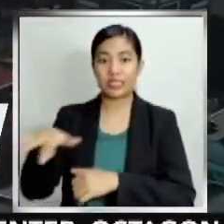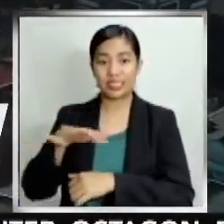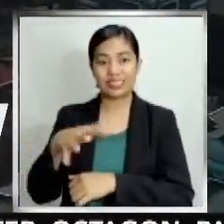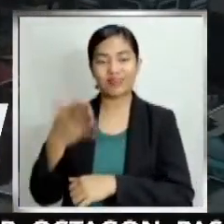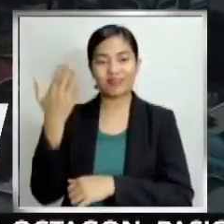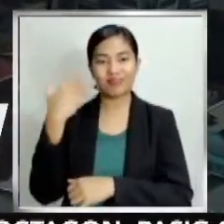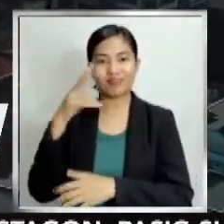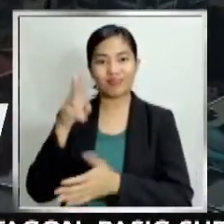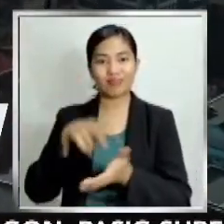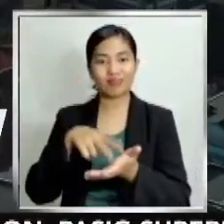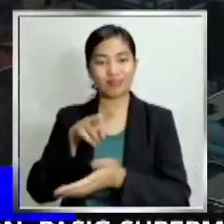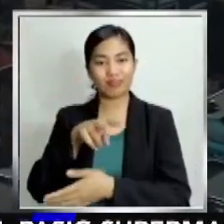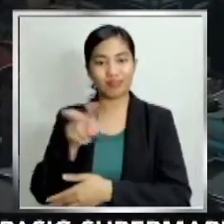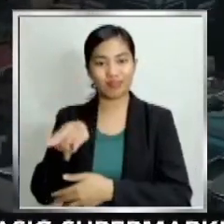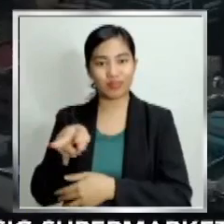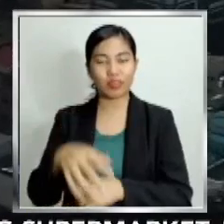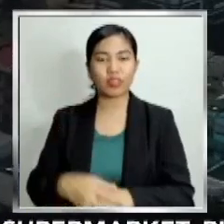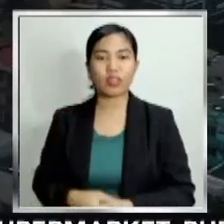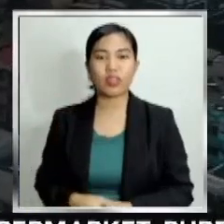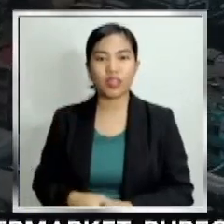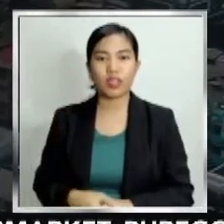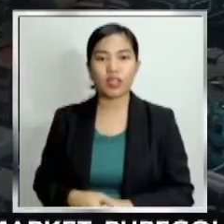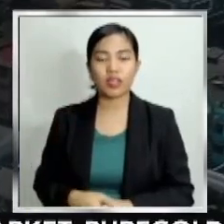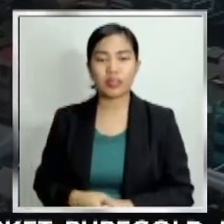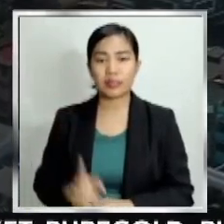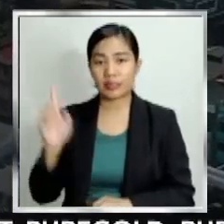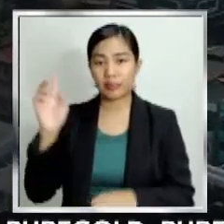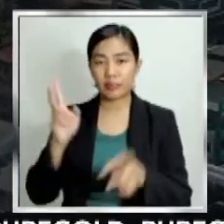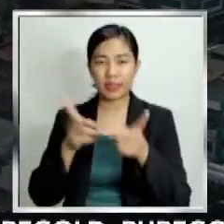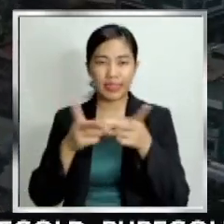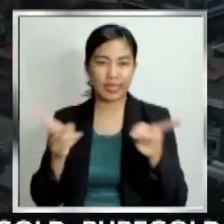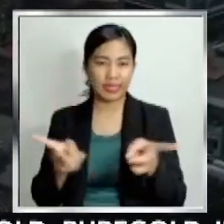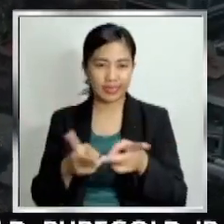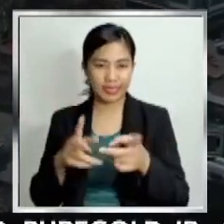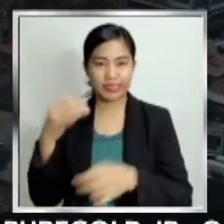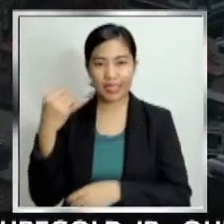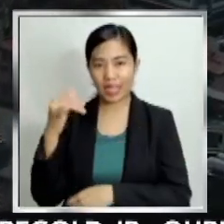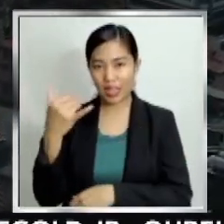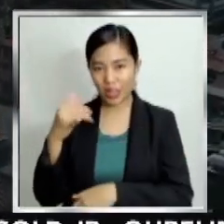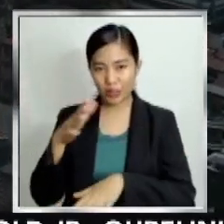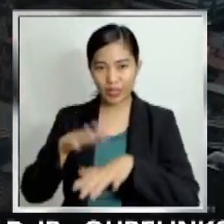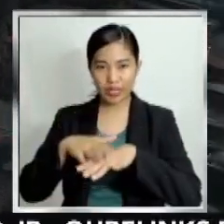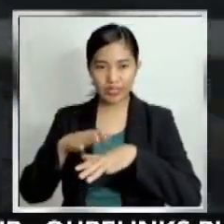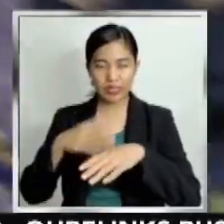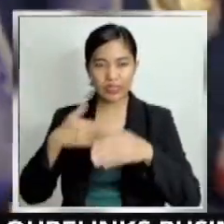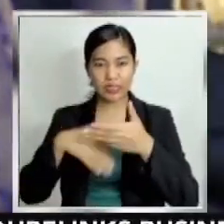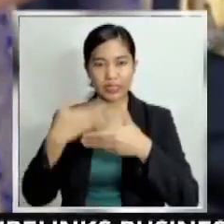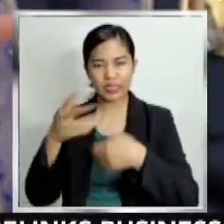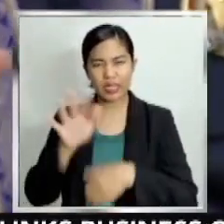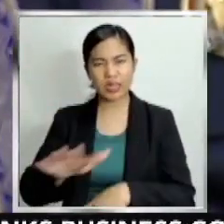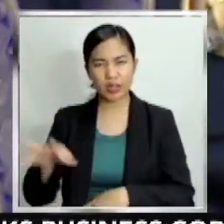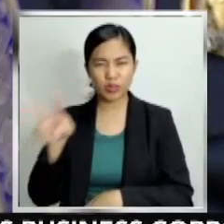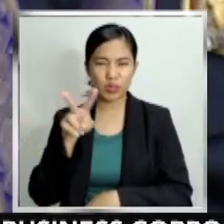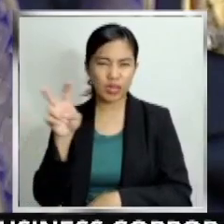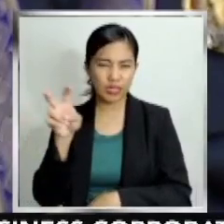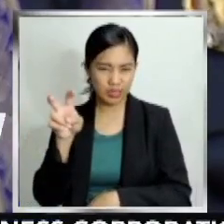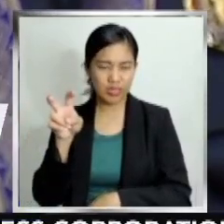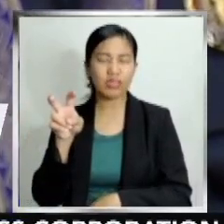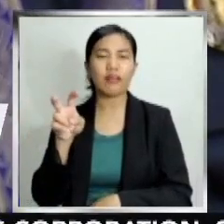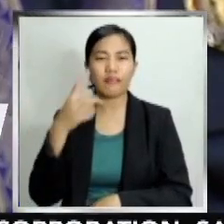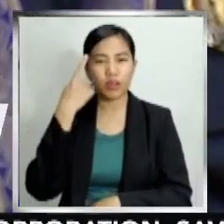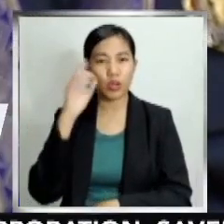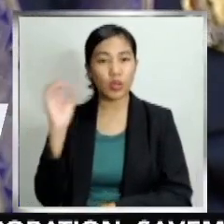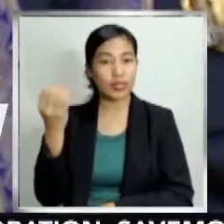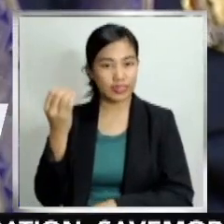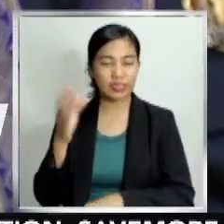Mahigit 4,000 naman ang mga lugar sa yellow category, habang mahigit 200 ang nasa orange. Sabi ng COMELEC, ilalabas